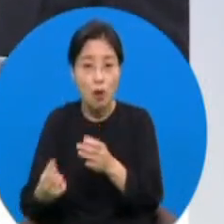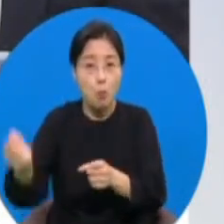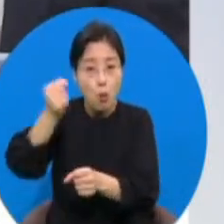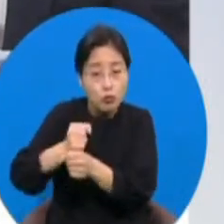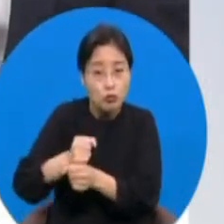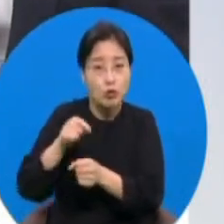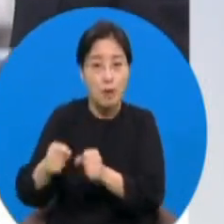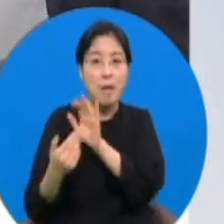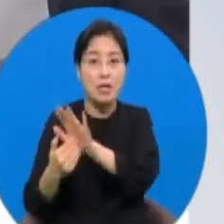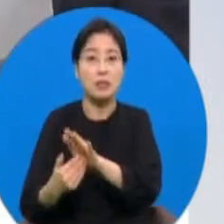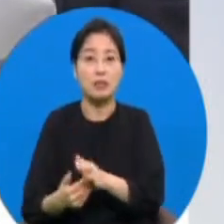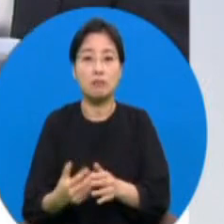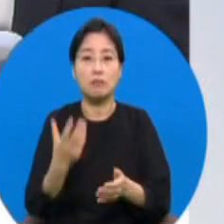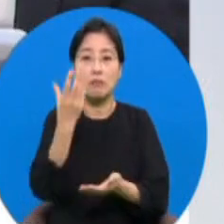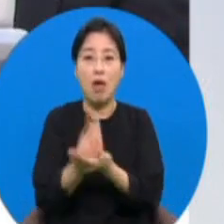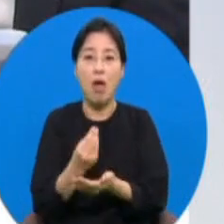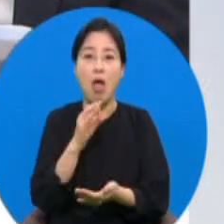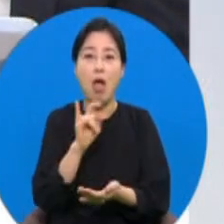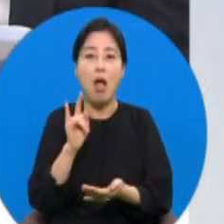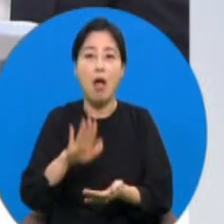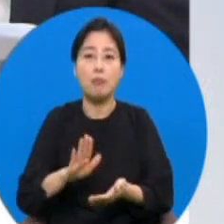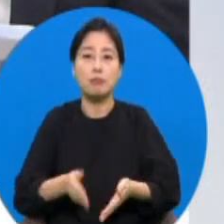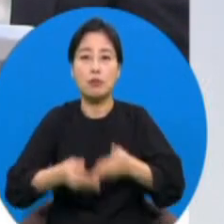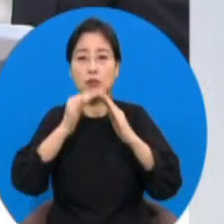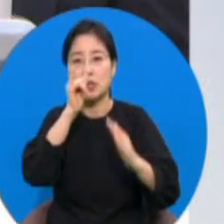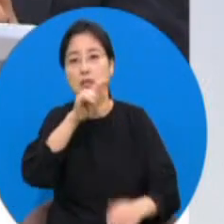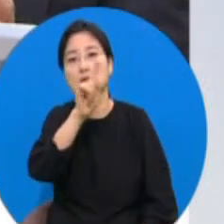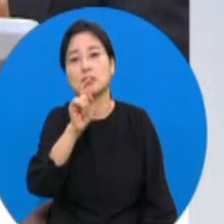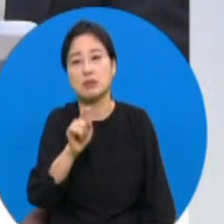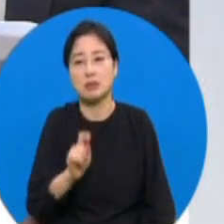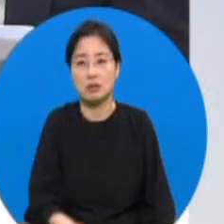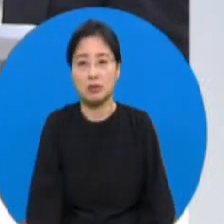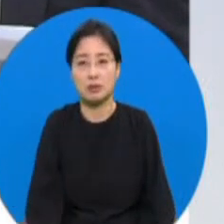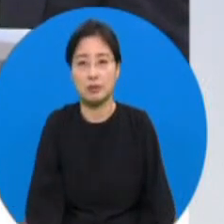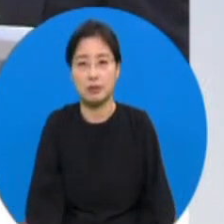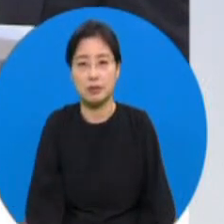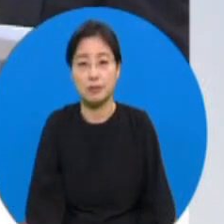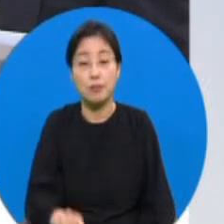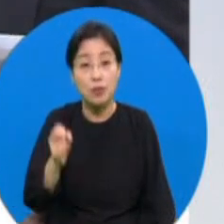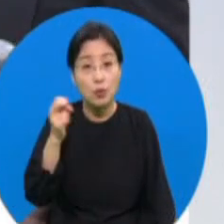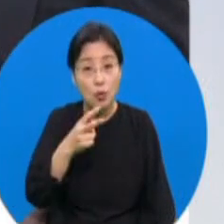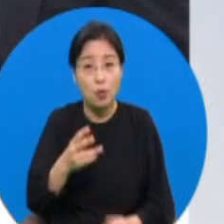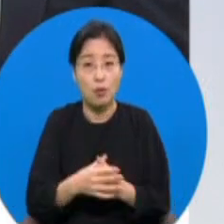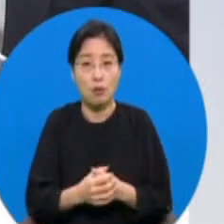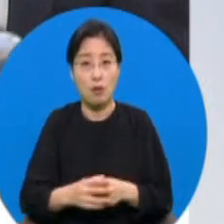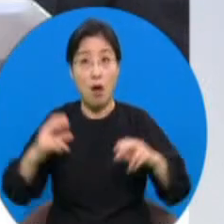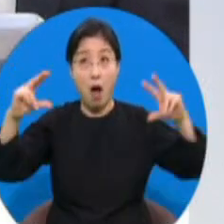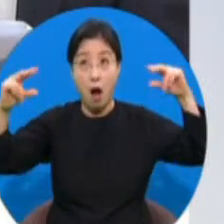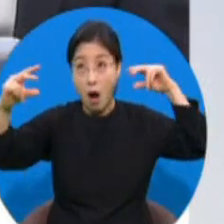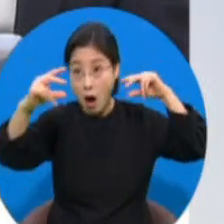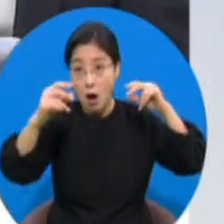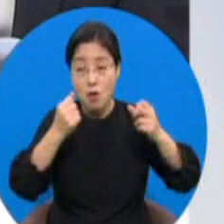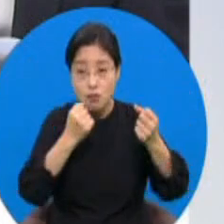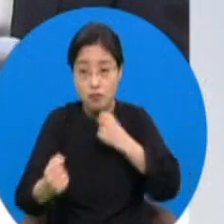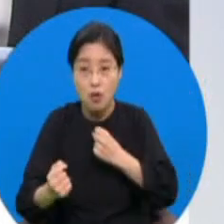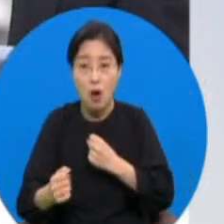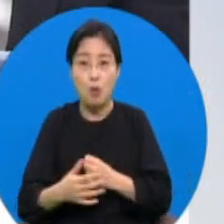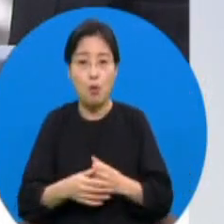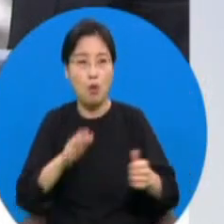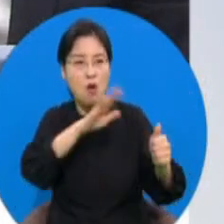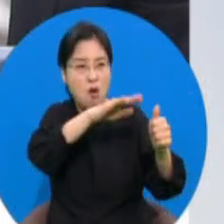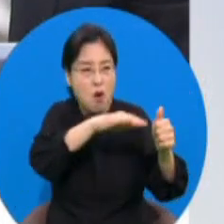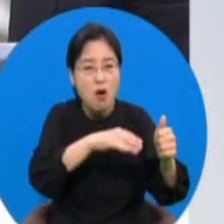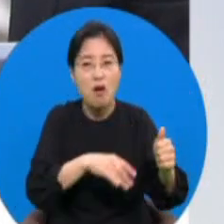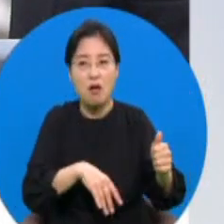왜 중요하고? 검찰 측에서 왜 말을 맞추기 위해서 그 CCTV가 있음에도 불구하고 접촉을 하고, 그 다음에 천화동은 2호